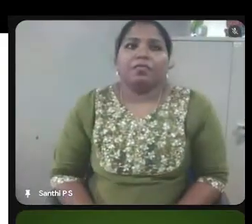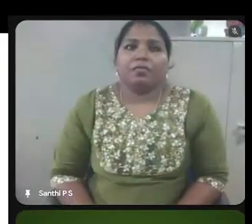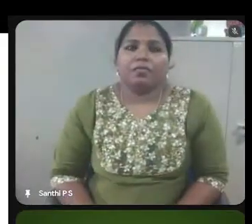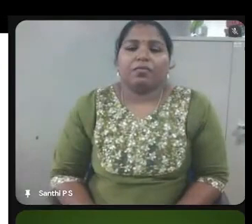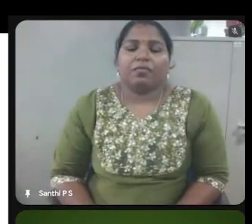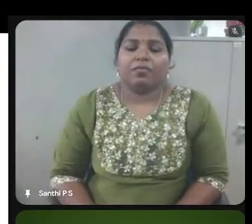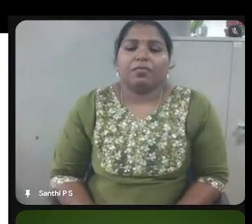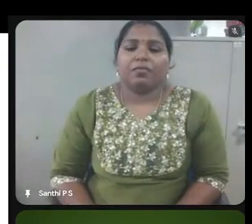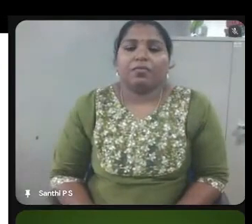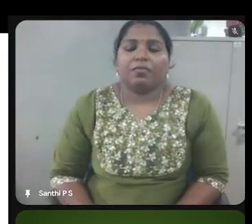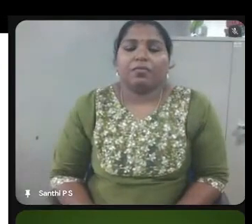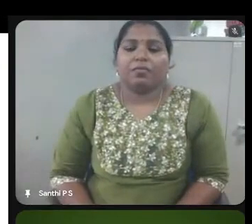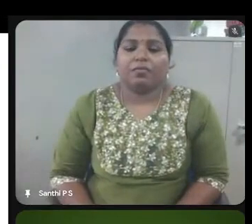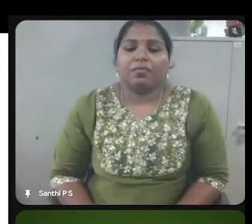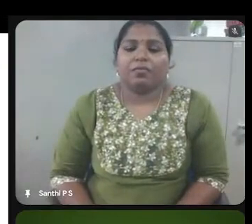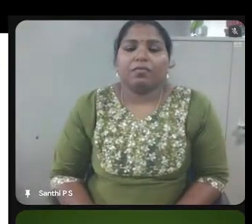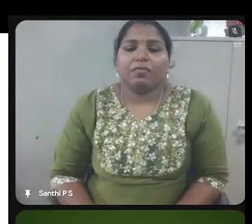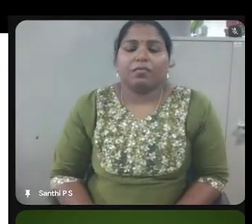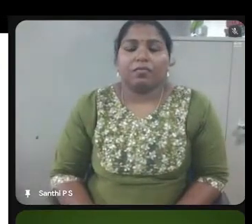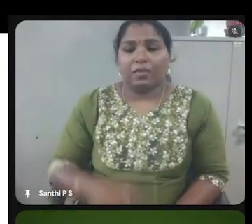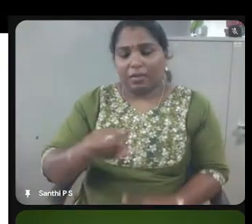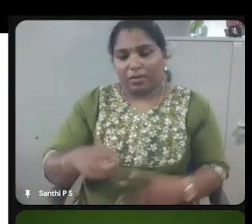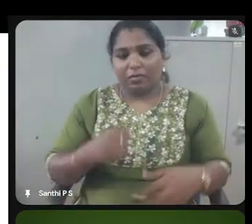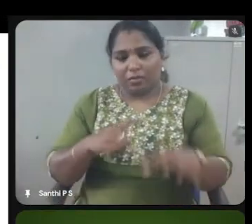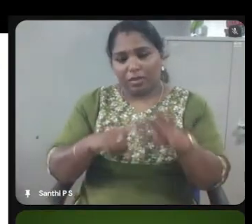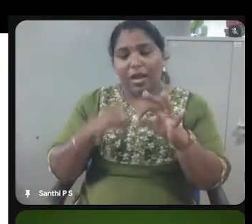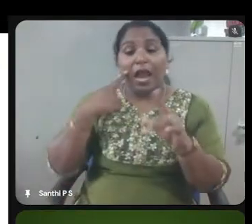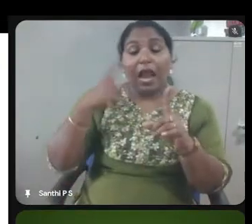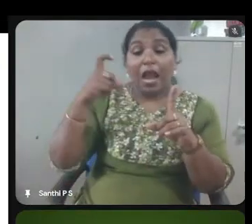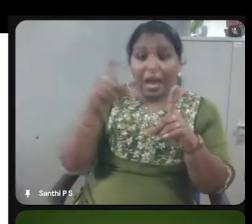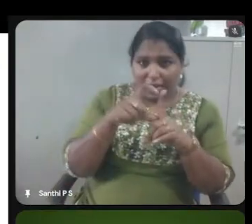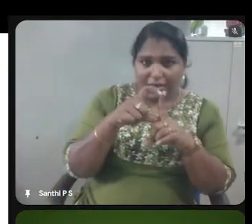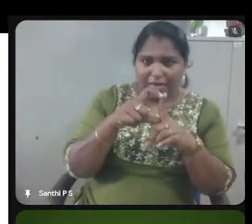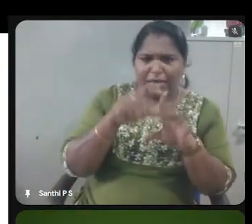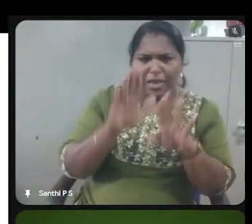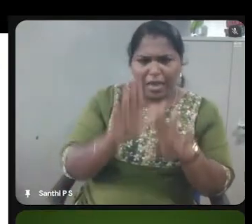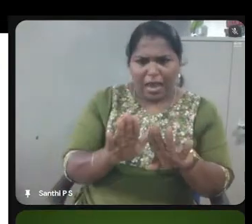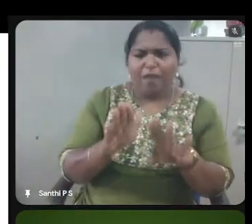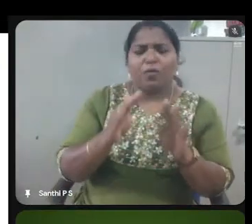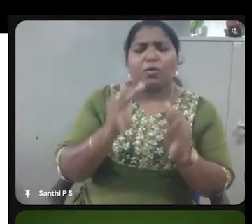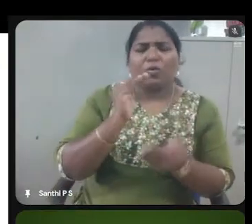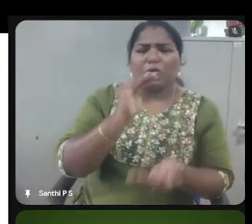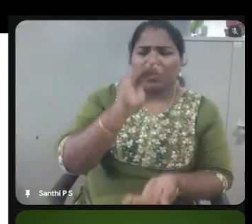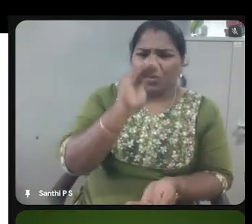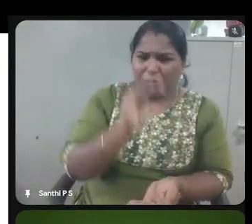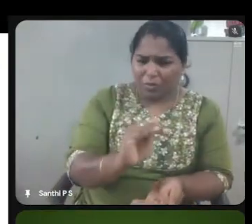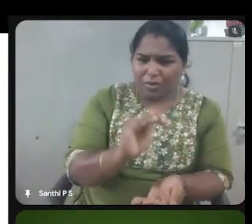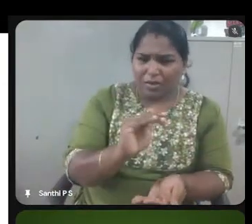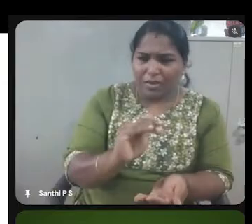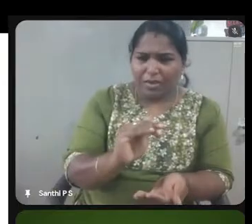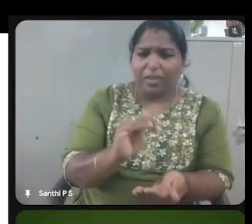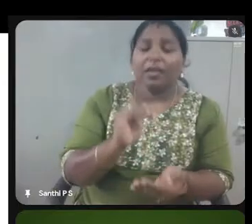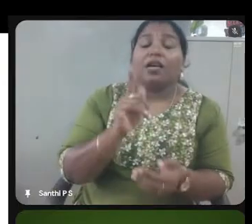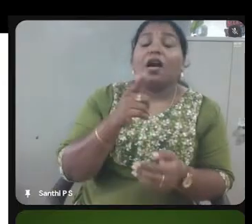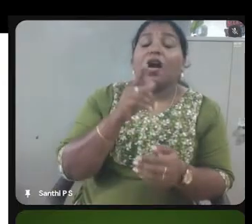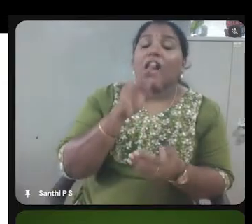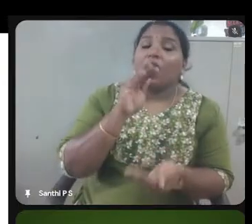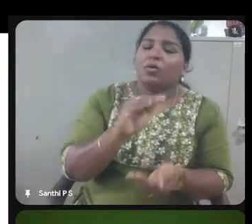അടുത്ത ഒരു ചോദ്യം, ഇന്റലക്ച്വൽ ഡിസബിലിറ്റി ഉള്ള കുട്ടികളിൽ സ്ക്രീൻ ടൈം എങ്ങനെ മാനേജ്